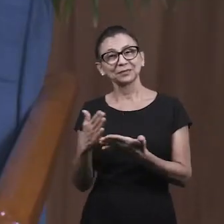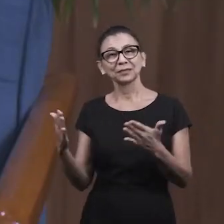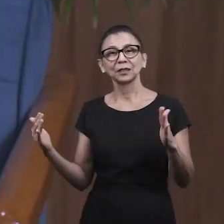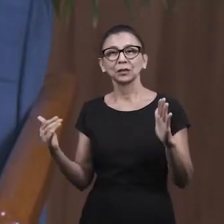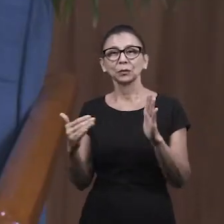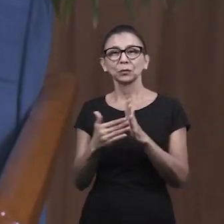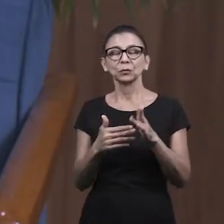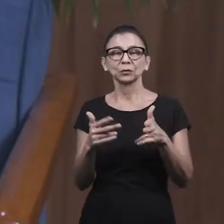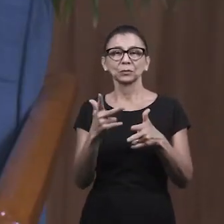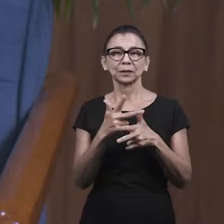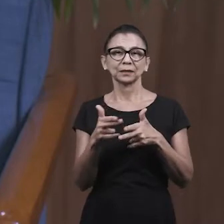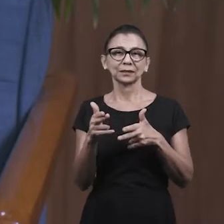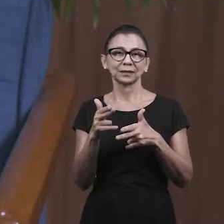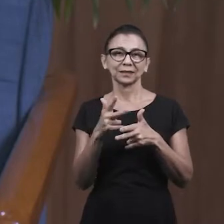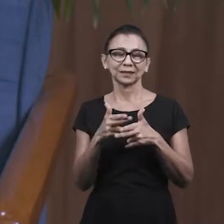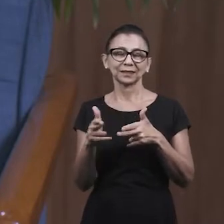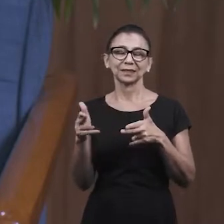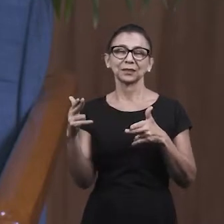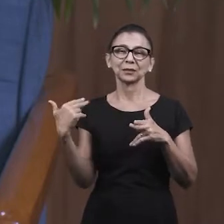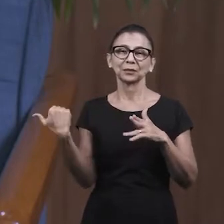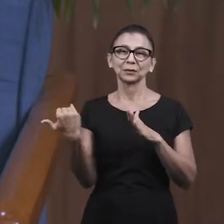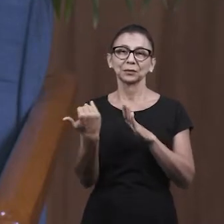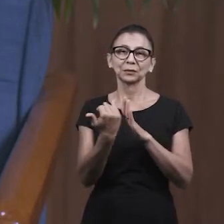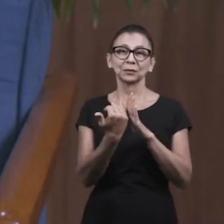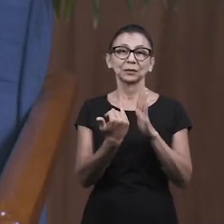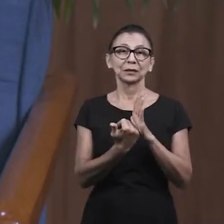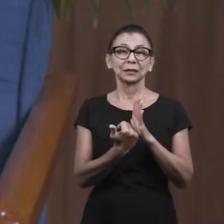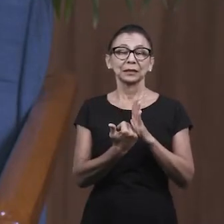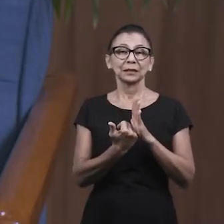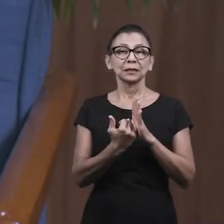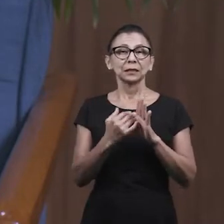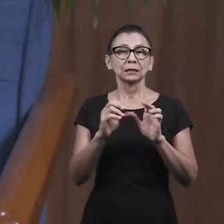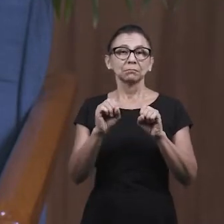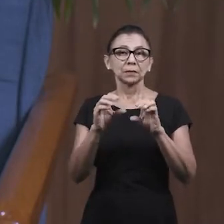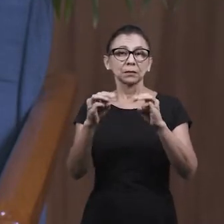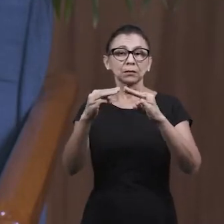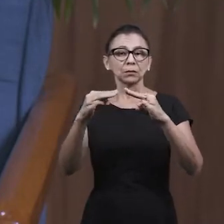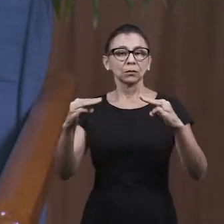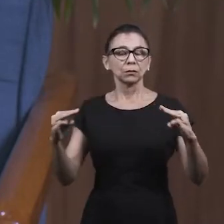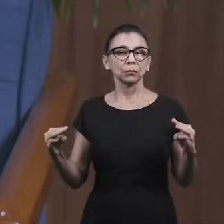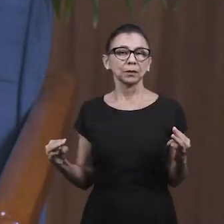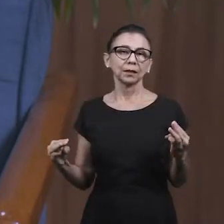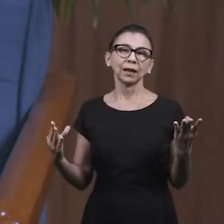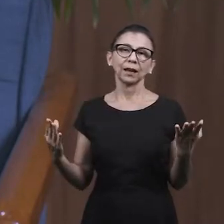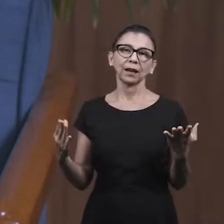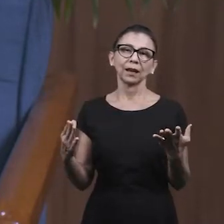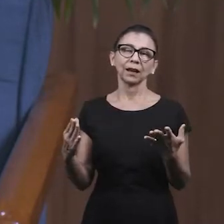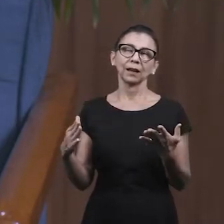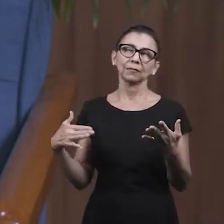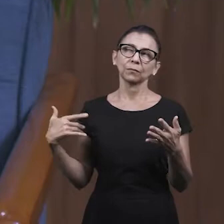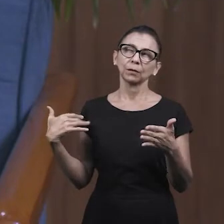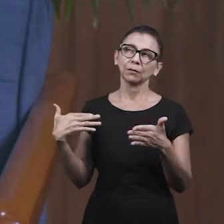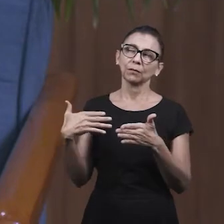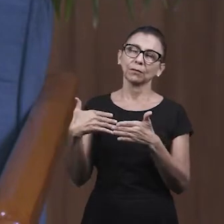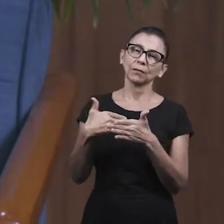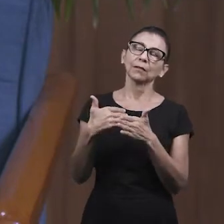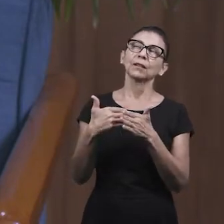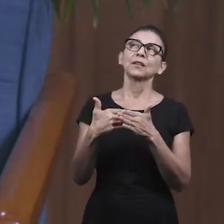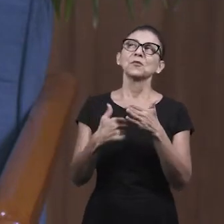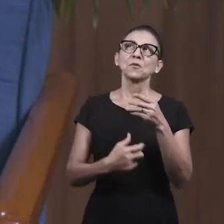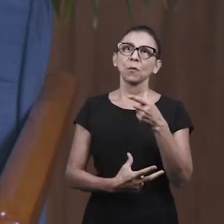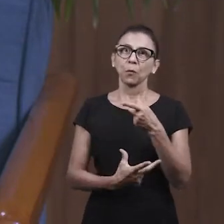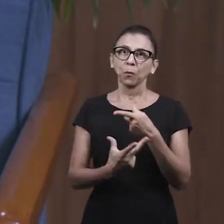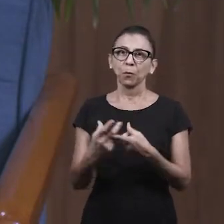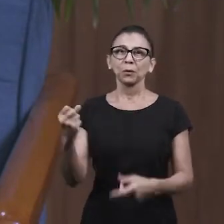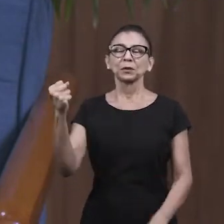Maintenant, nous commençons la dernière édition du volet Leçon du Manaïm de cette année 2021. Nous avons eu